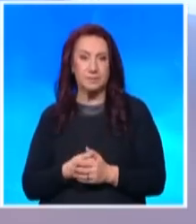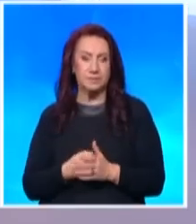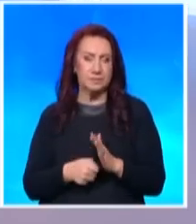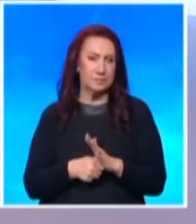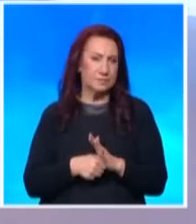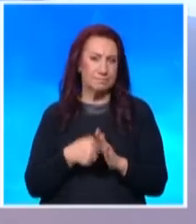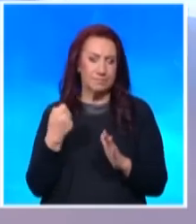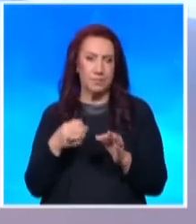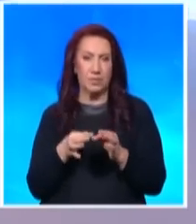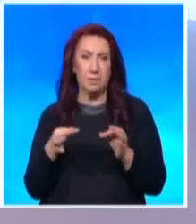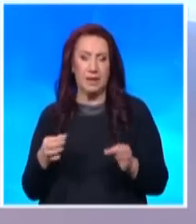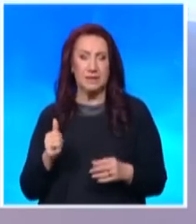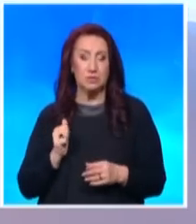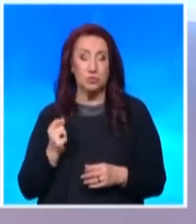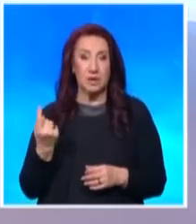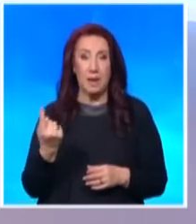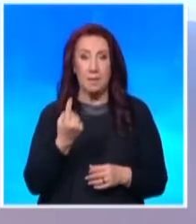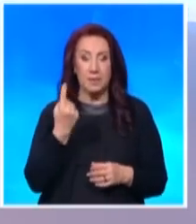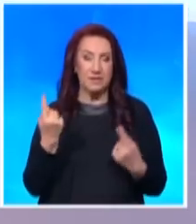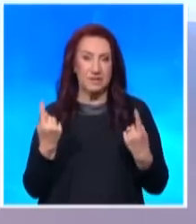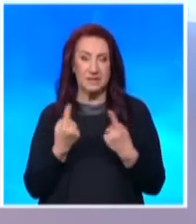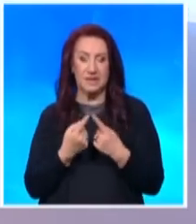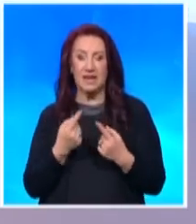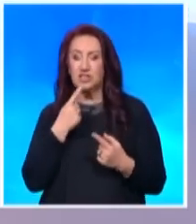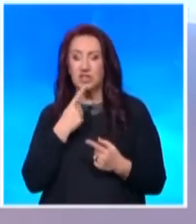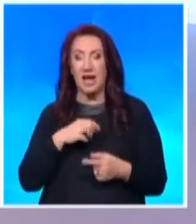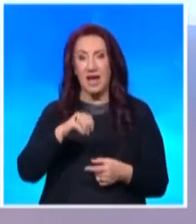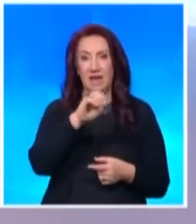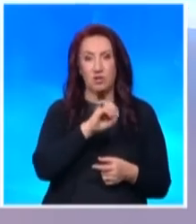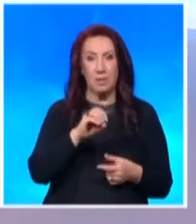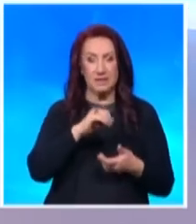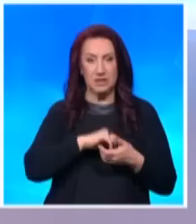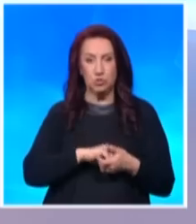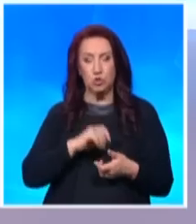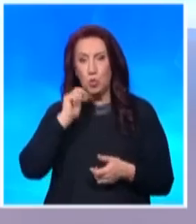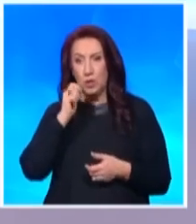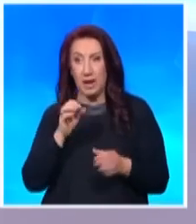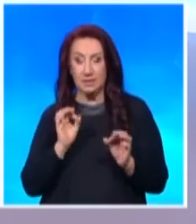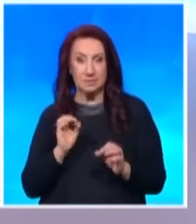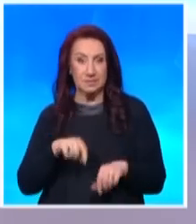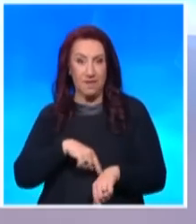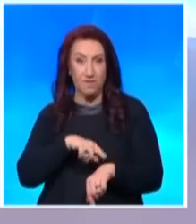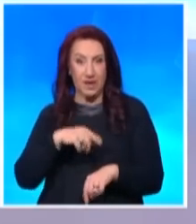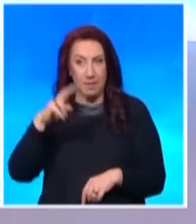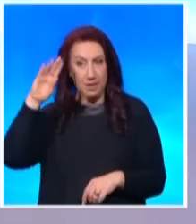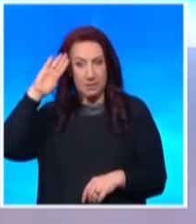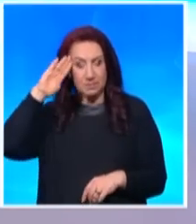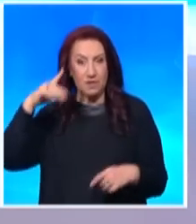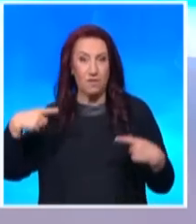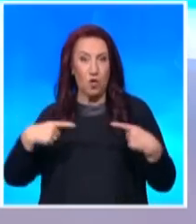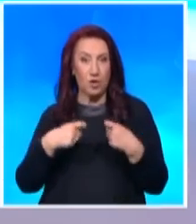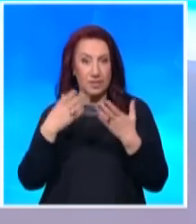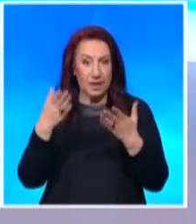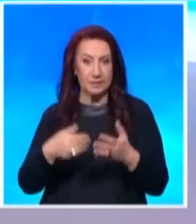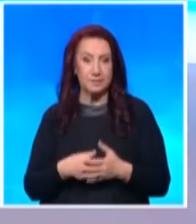сигурност за първата среща на върха Европейски съюз Украина във военно време. Лидерите на европейските институции